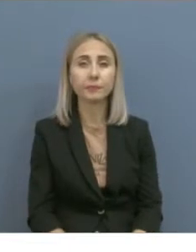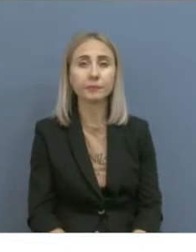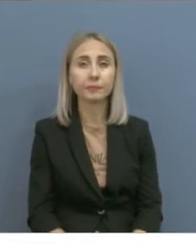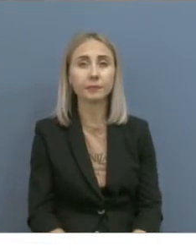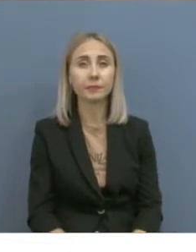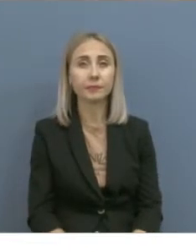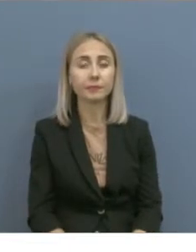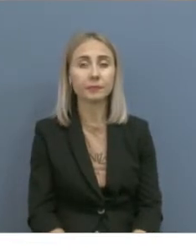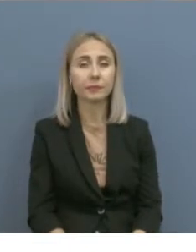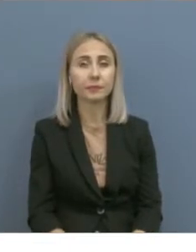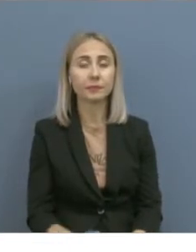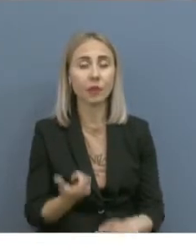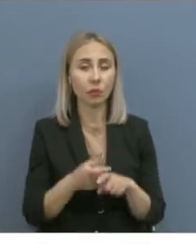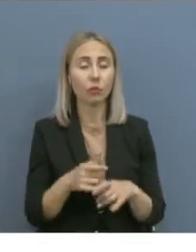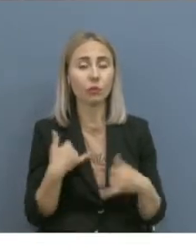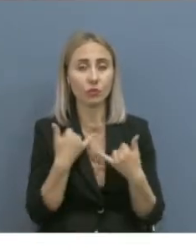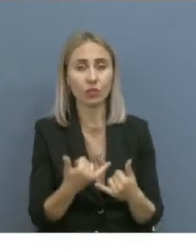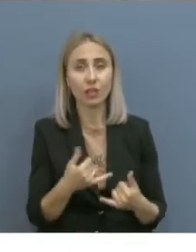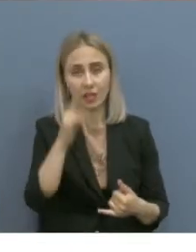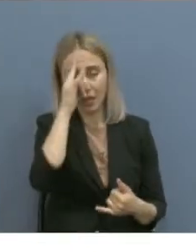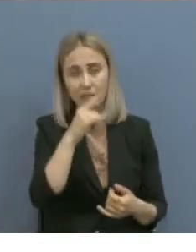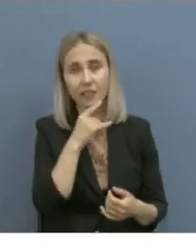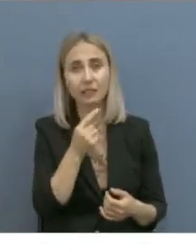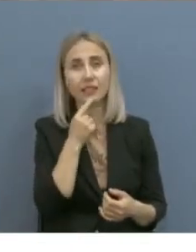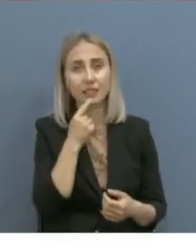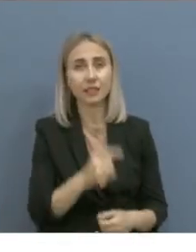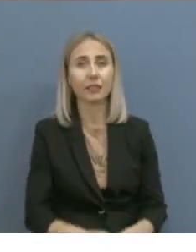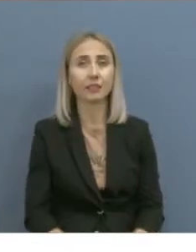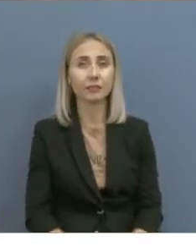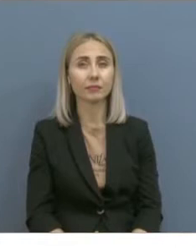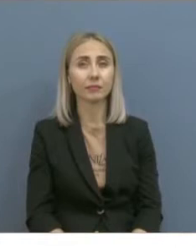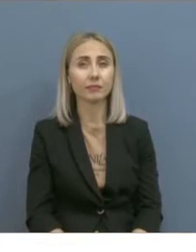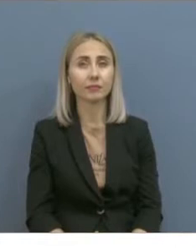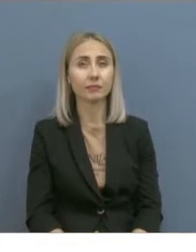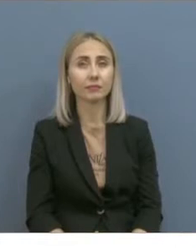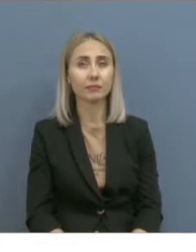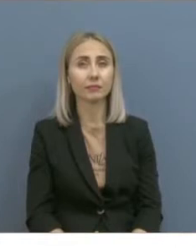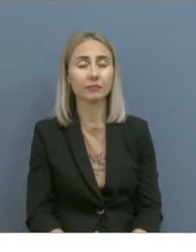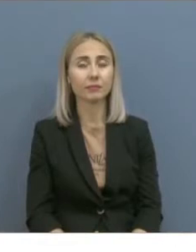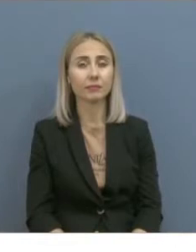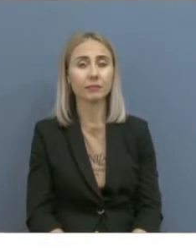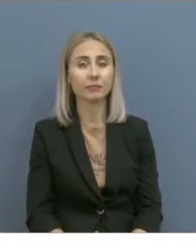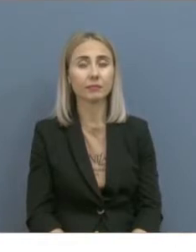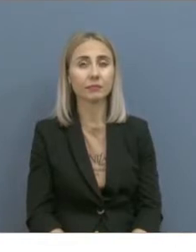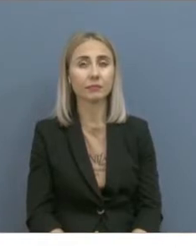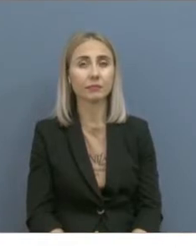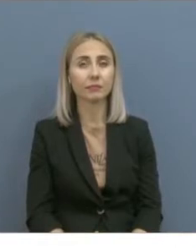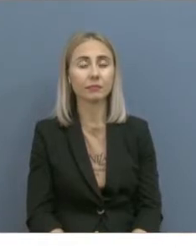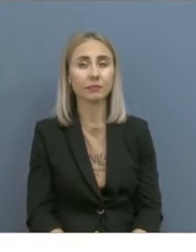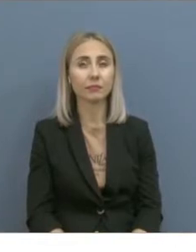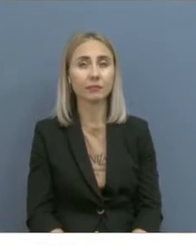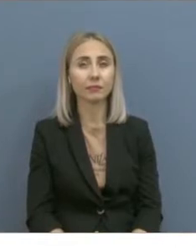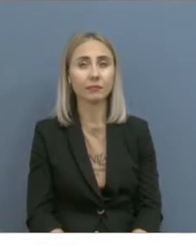сияқты біз өзіміздің еліміздің патриотты балалары болу керекпіз. Құрметтейік, сыйлайық,